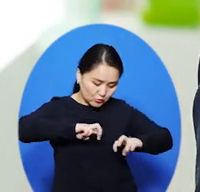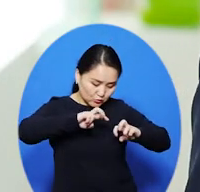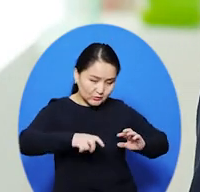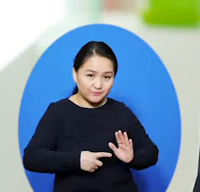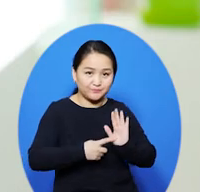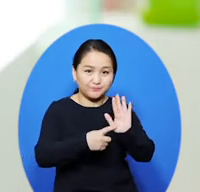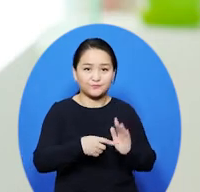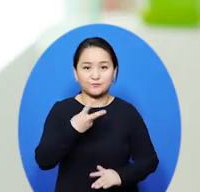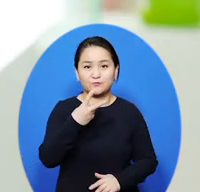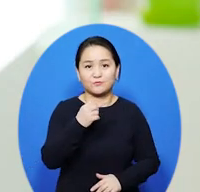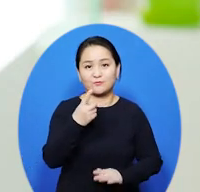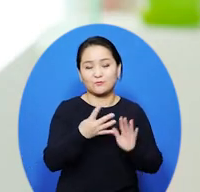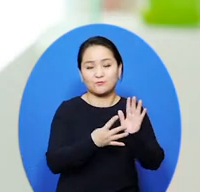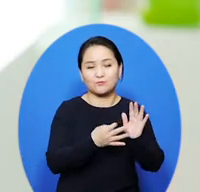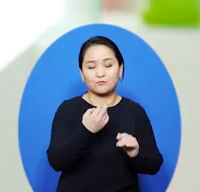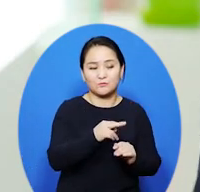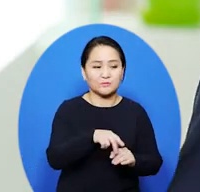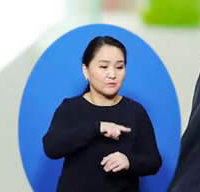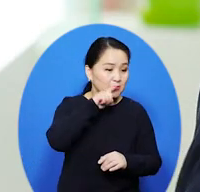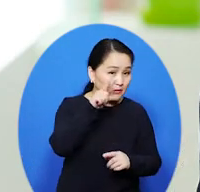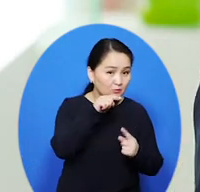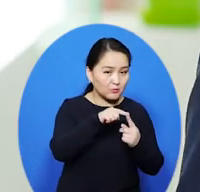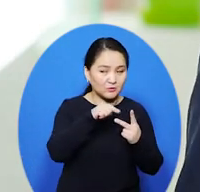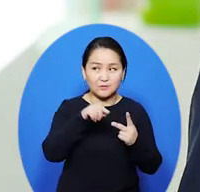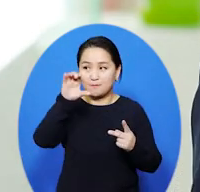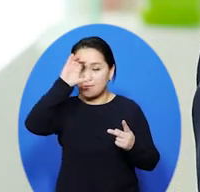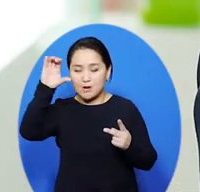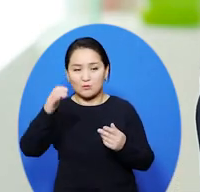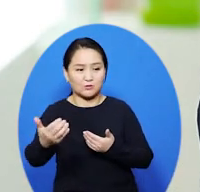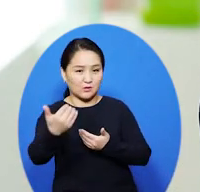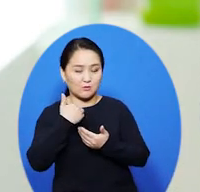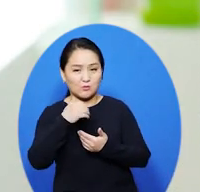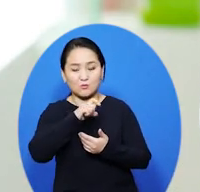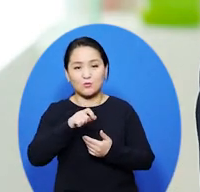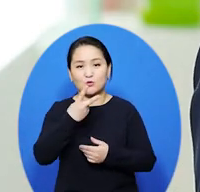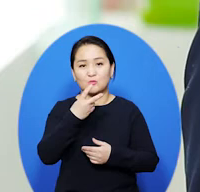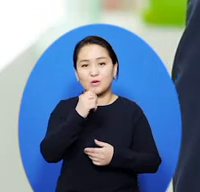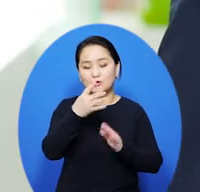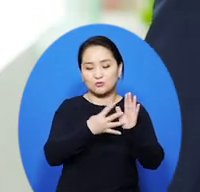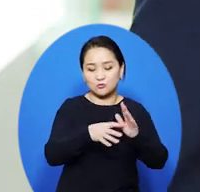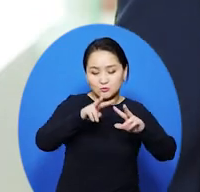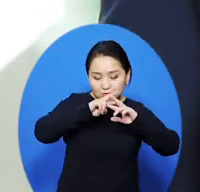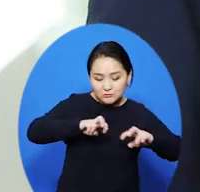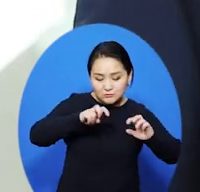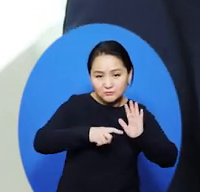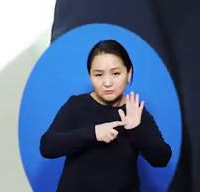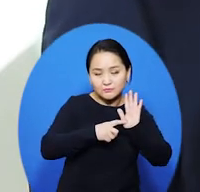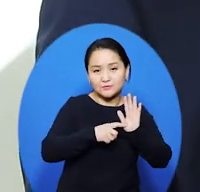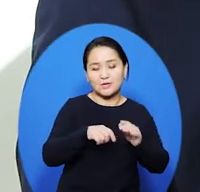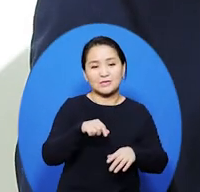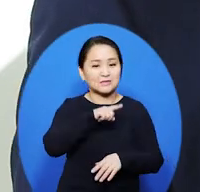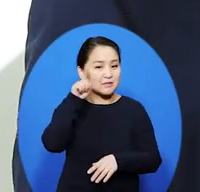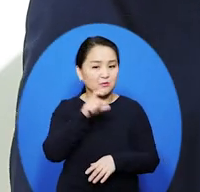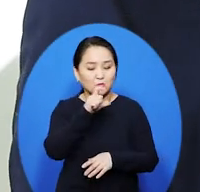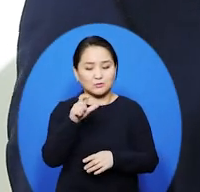үнэлээд 2019 залуучууд болон ажил олгогч нарын судалгаан дээр үнэлээд 19 онд бол залуучуудыг